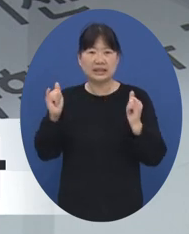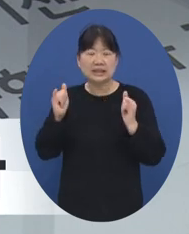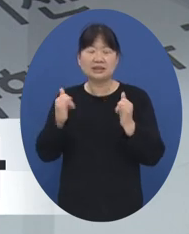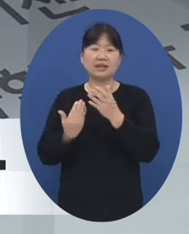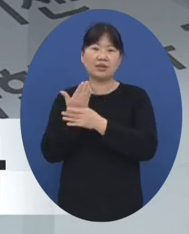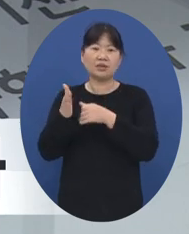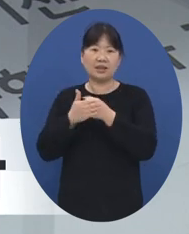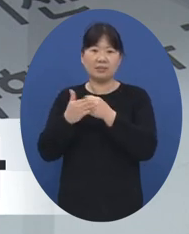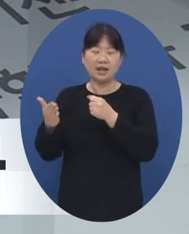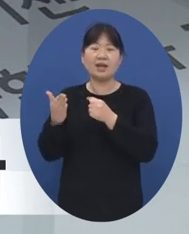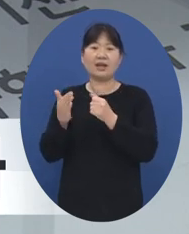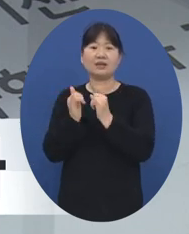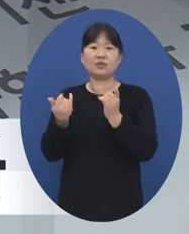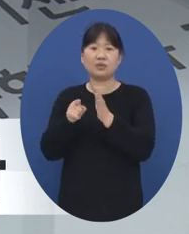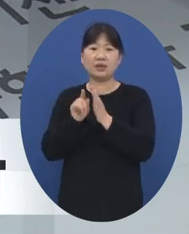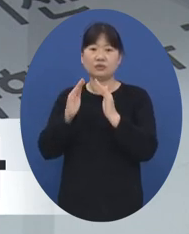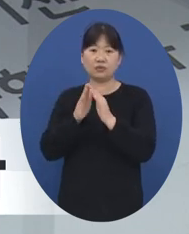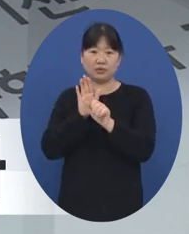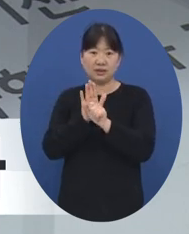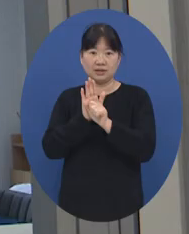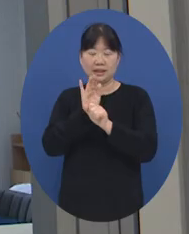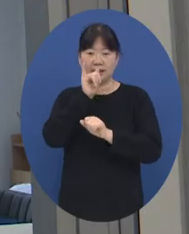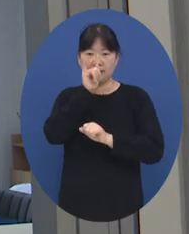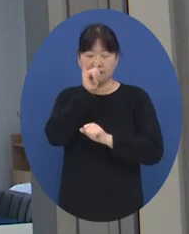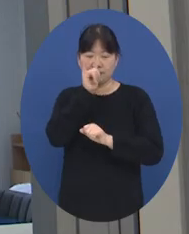위한 주거지원책 취재했습니다.